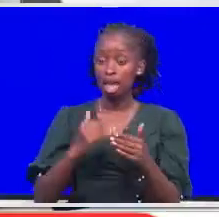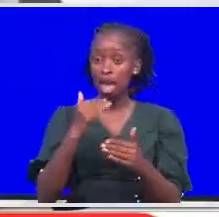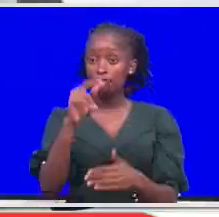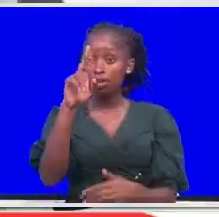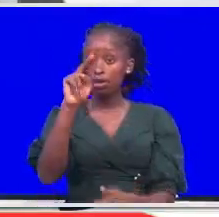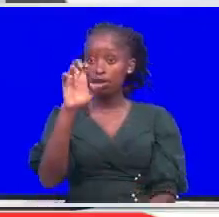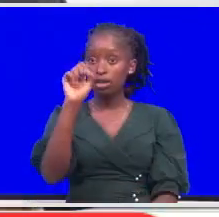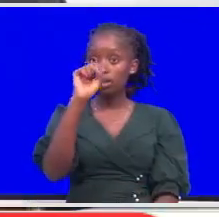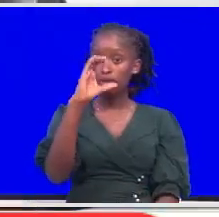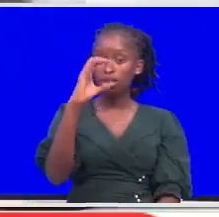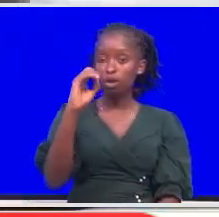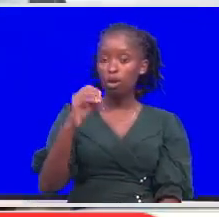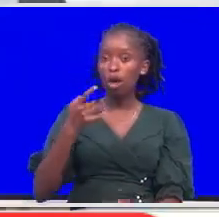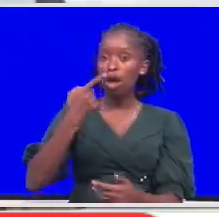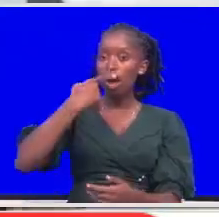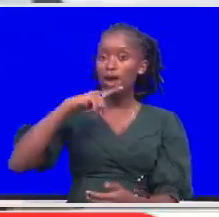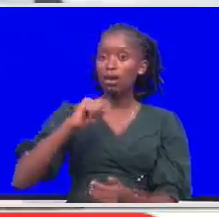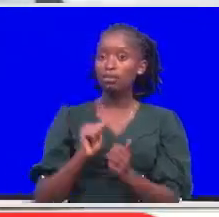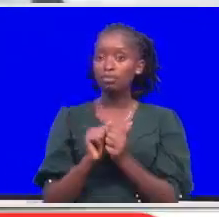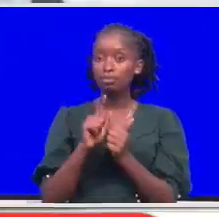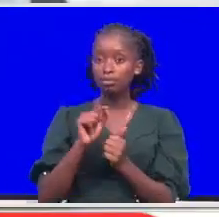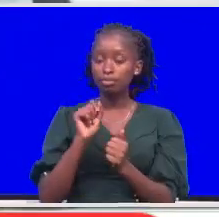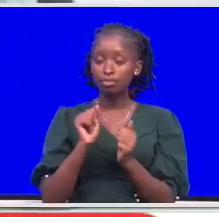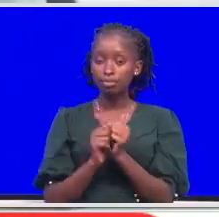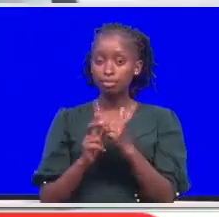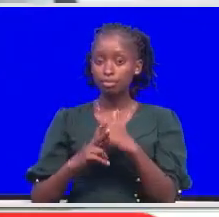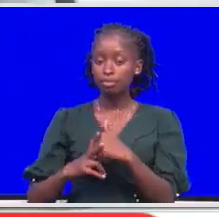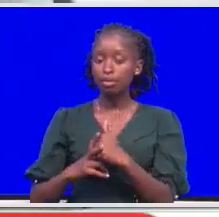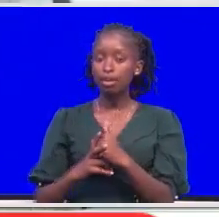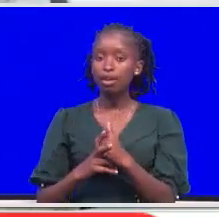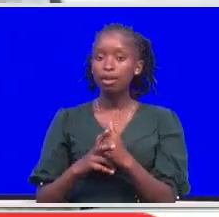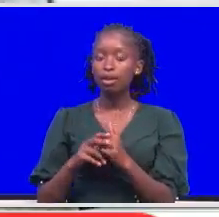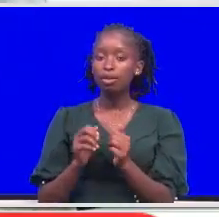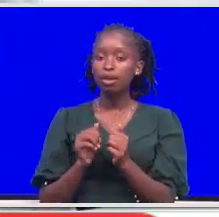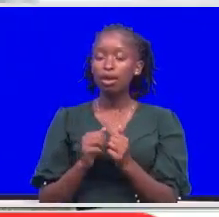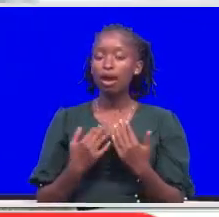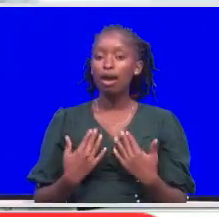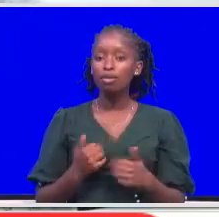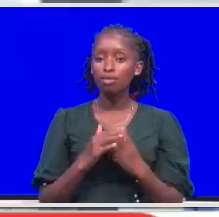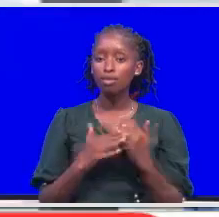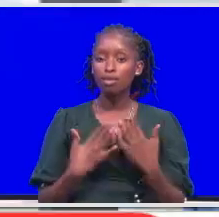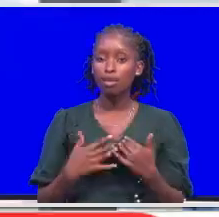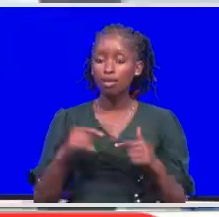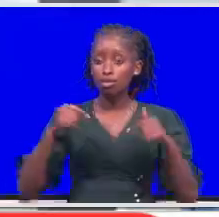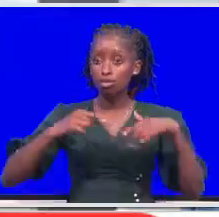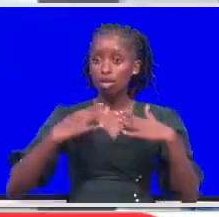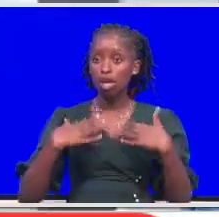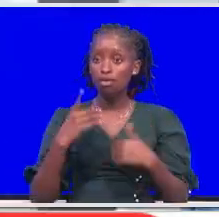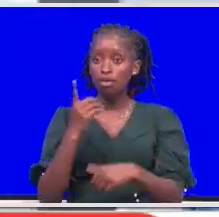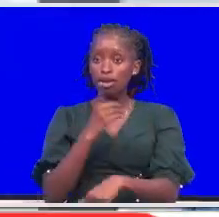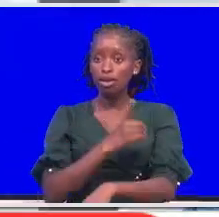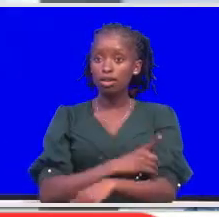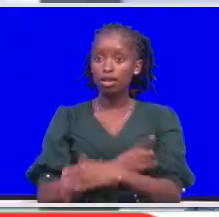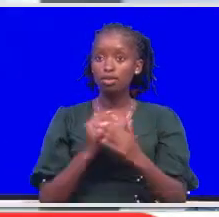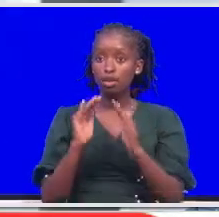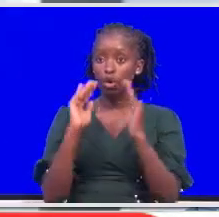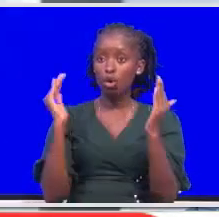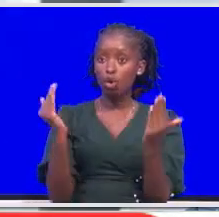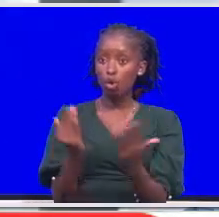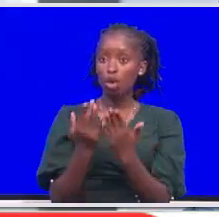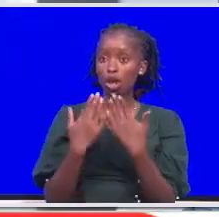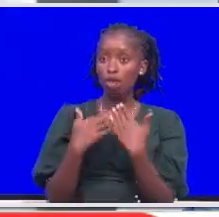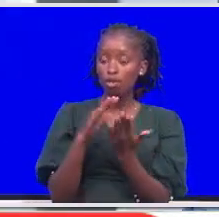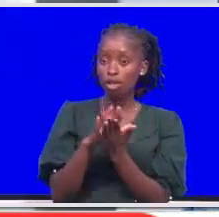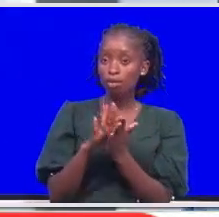wa 2011 kuwa siku ya redio duniani ni tarehe 13 Februari, ulimwengu huweka alama siku